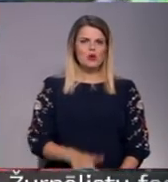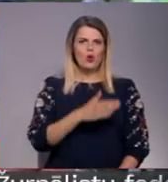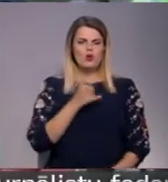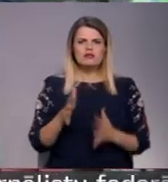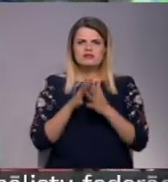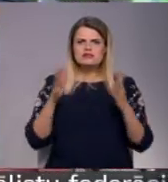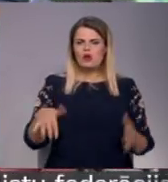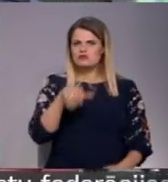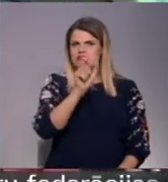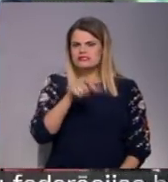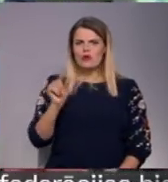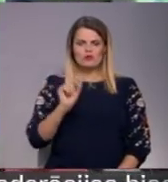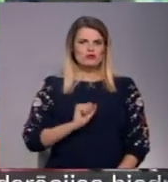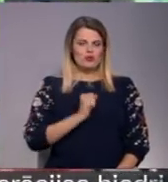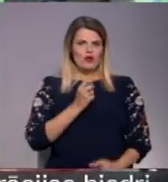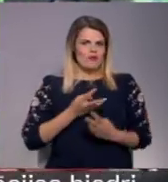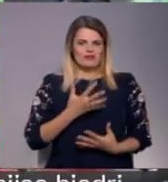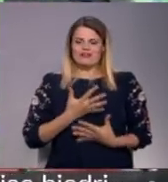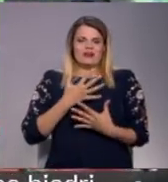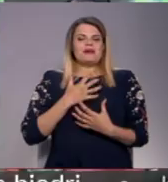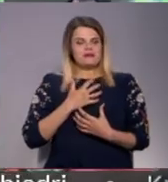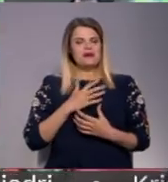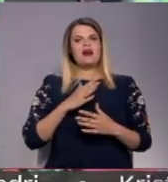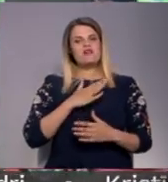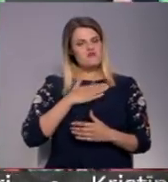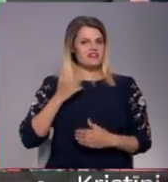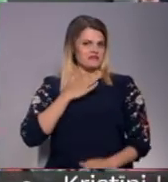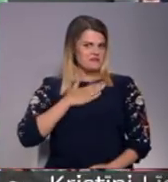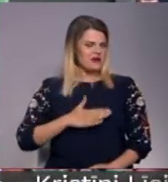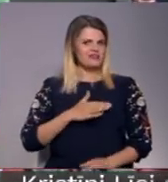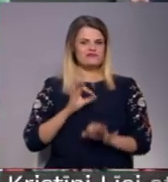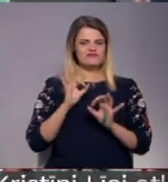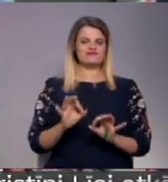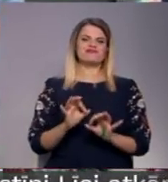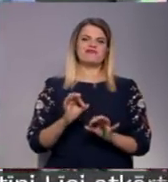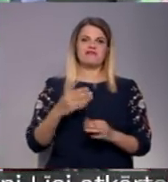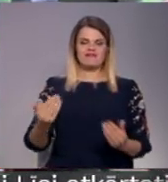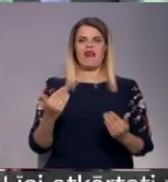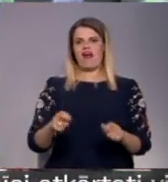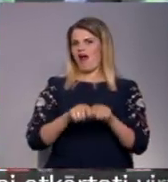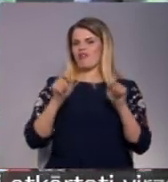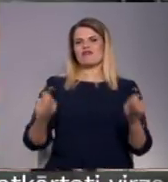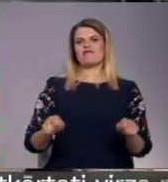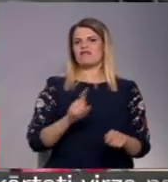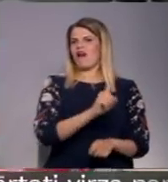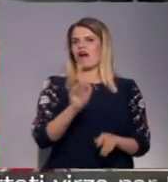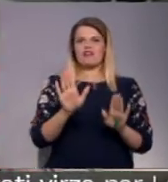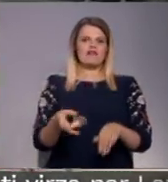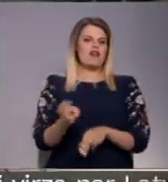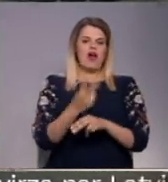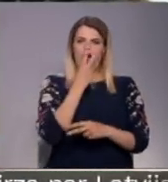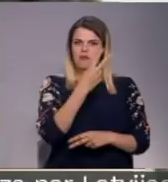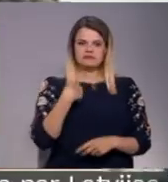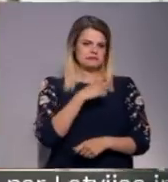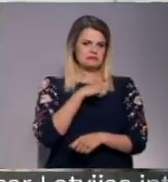Ļoti daudz cilvēku un grūti savaldīt emocijas, bet patīkami. Šī ir kulminācija, un tagad mūsu durvis ir atvērtas katram. Es pats veidoju